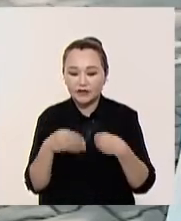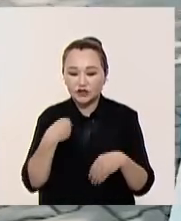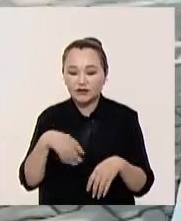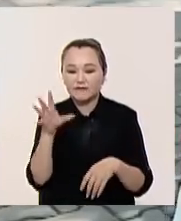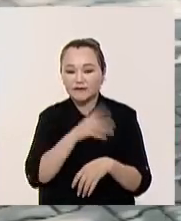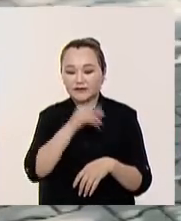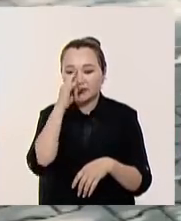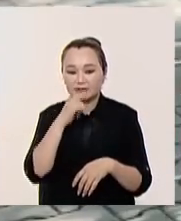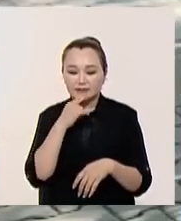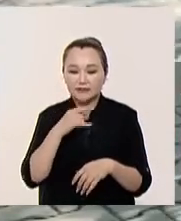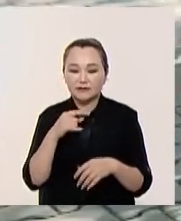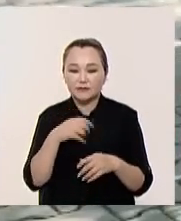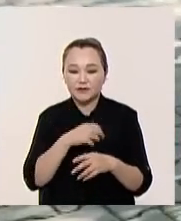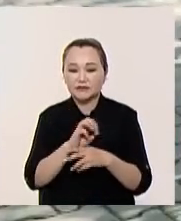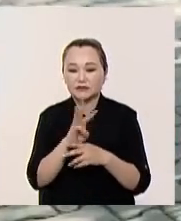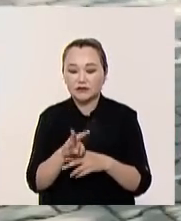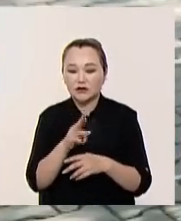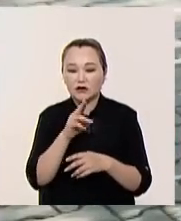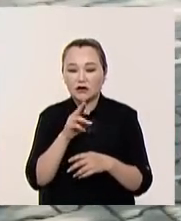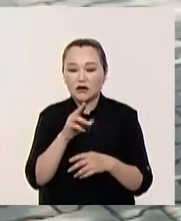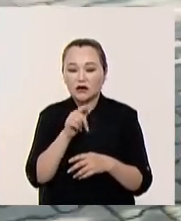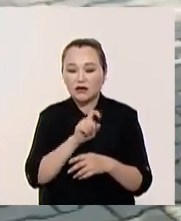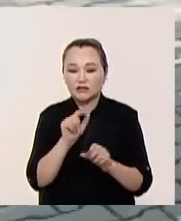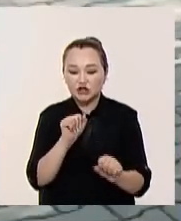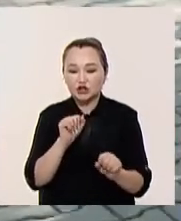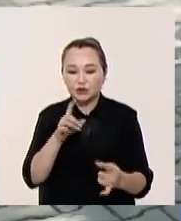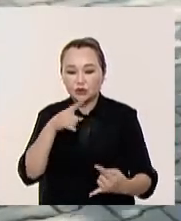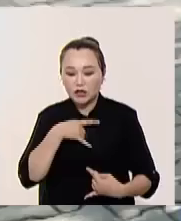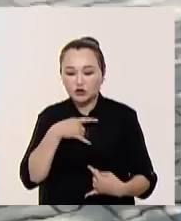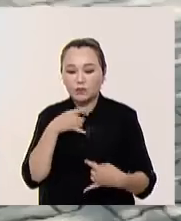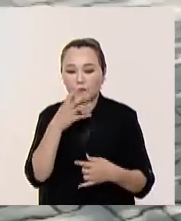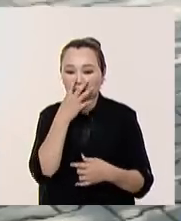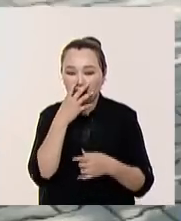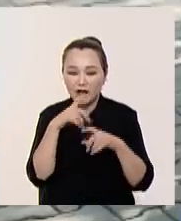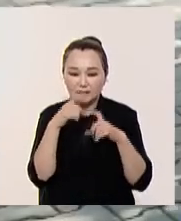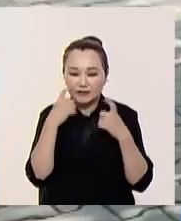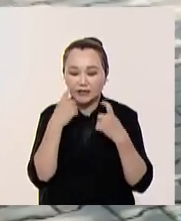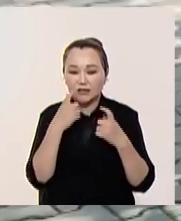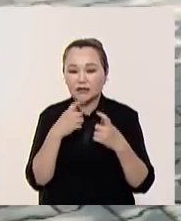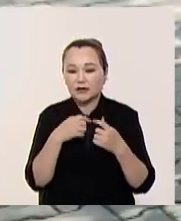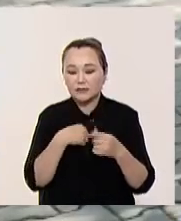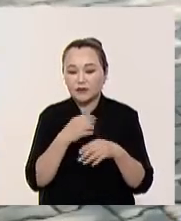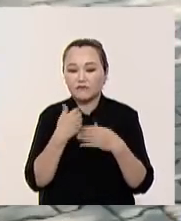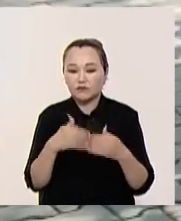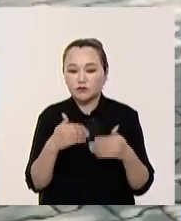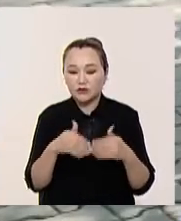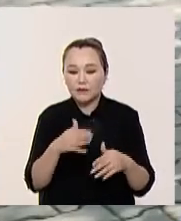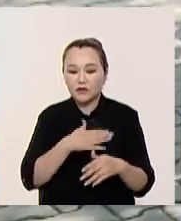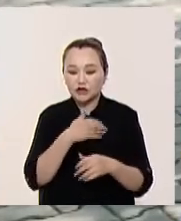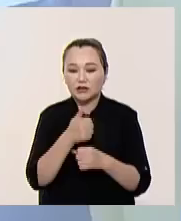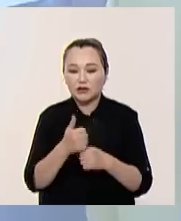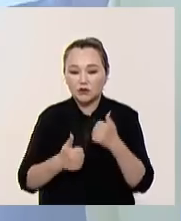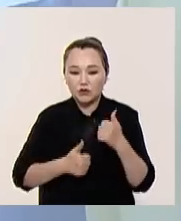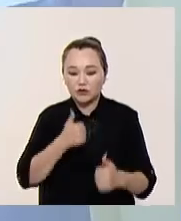весь Казахстан мы снабжаем ПЧК, защитные костюмы мы выпускаем, маски мы выпускаем. Ну, основная наша гордость –